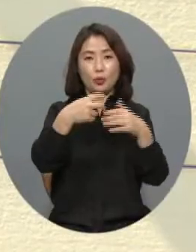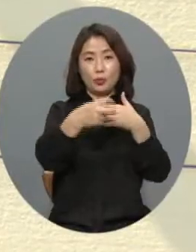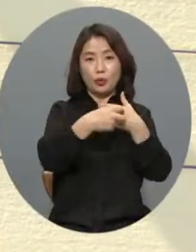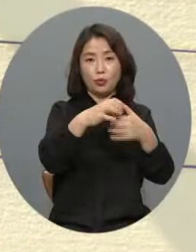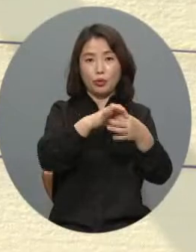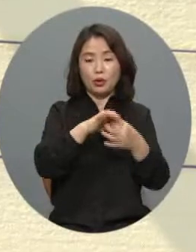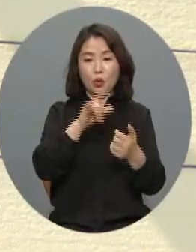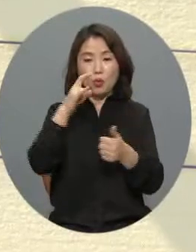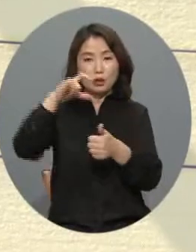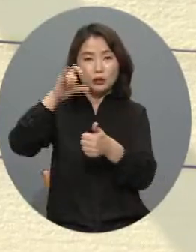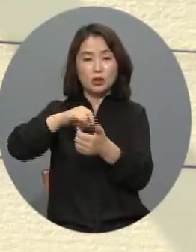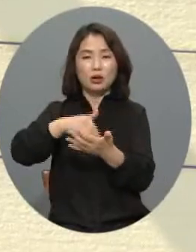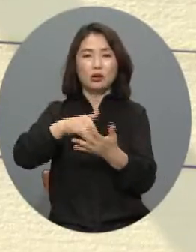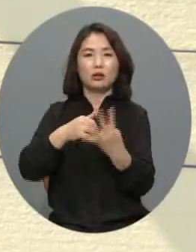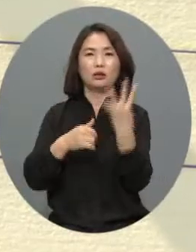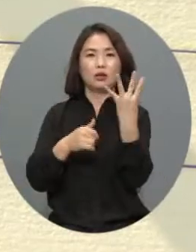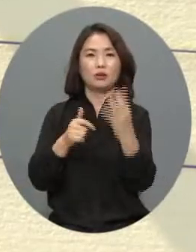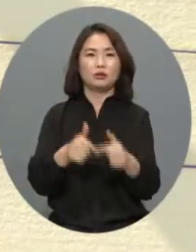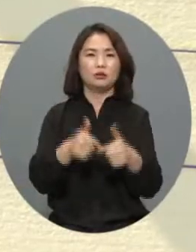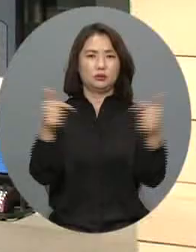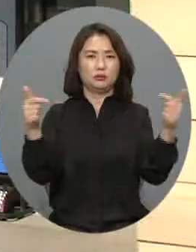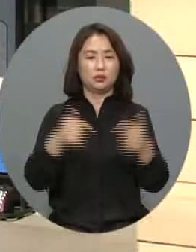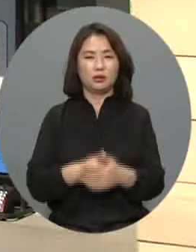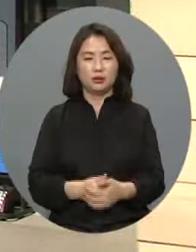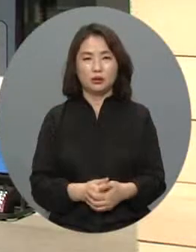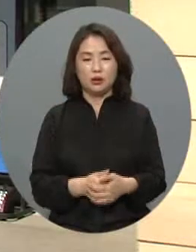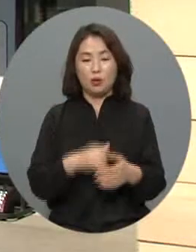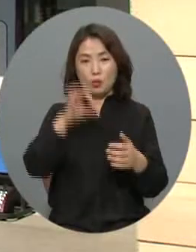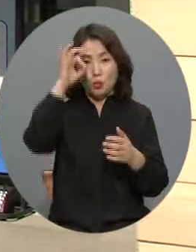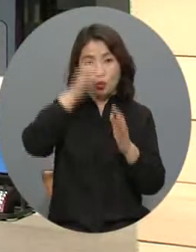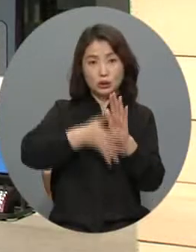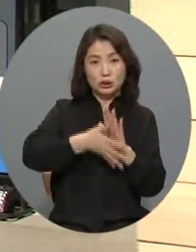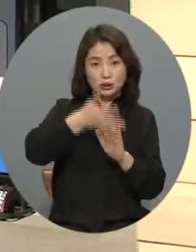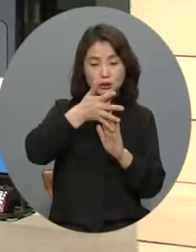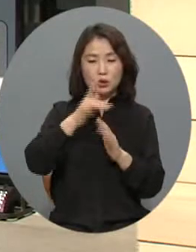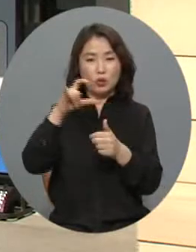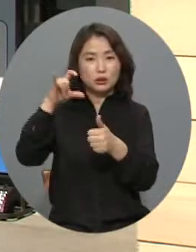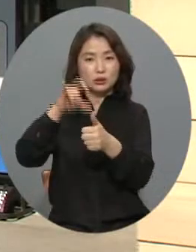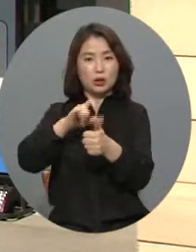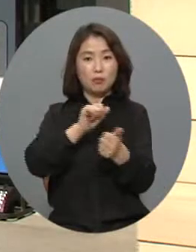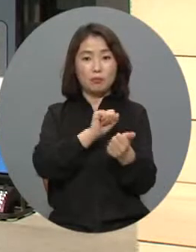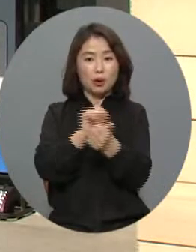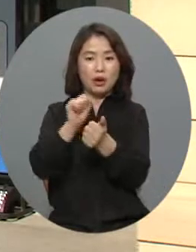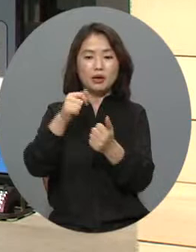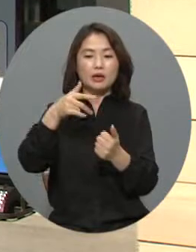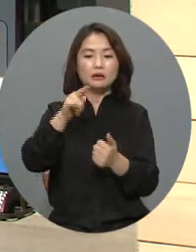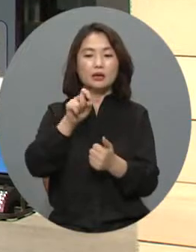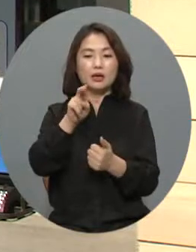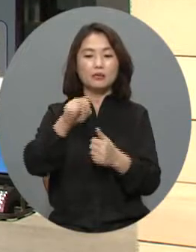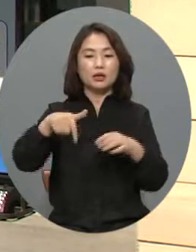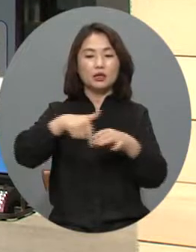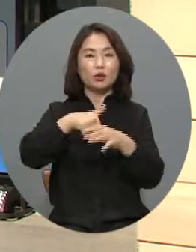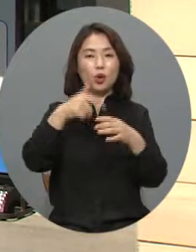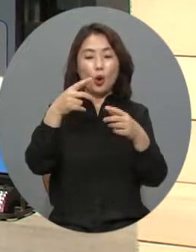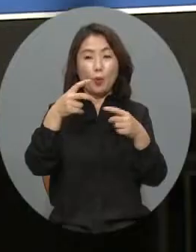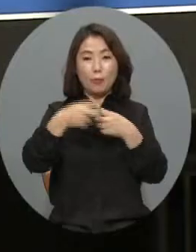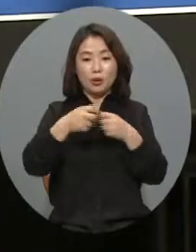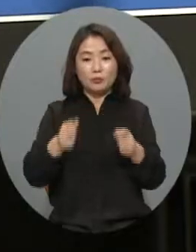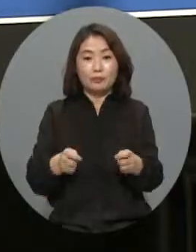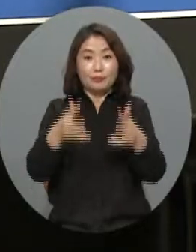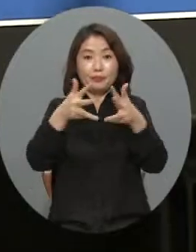관련된 확진자는 4명으로 늘었습니다. 포항시는 확진자가 나온 세명기독병원 8층